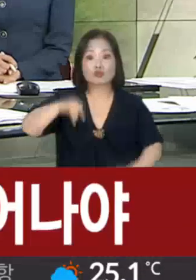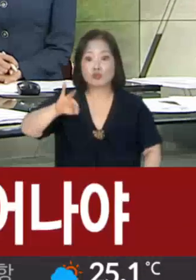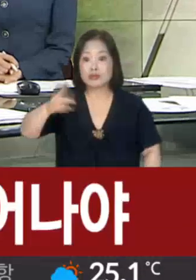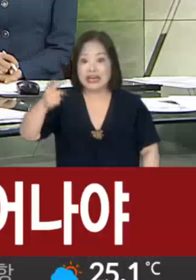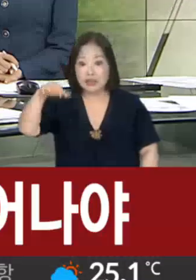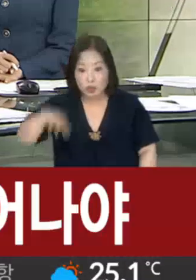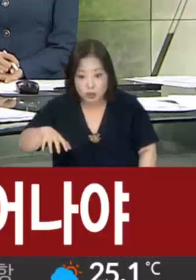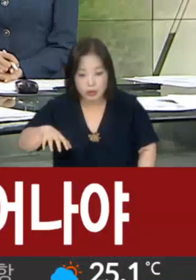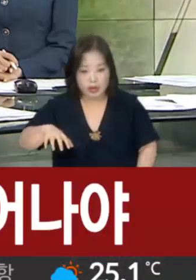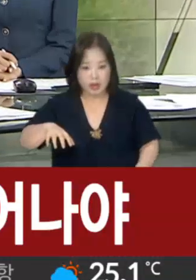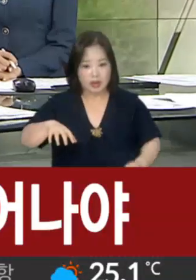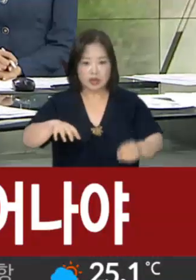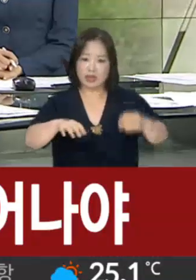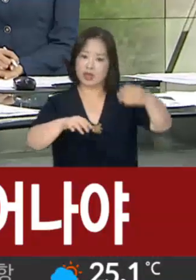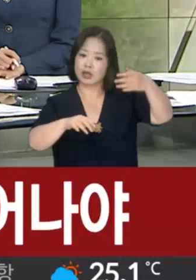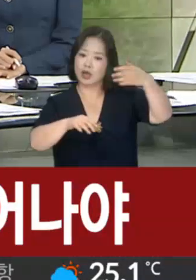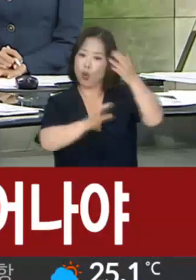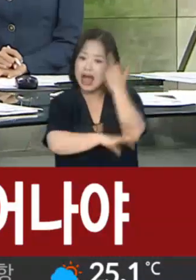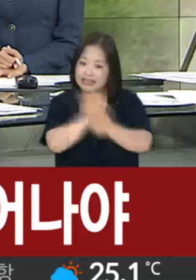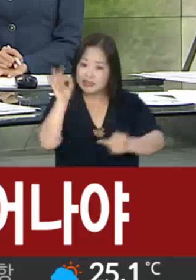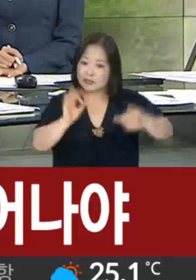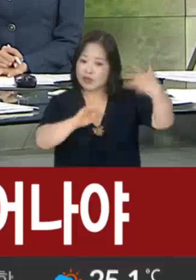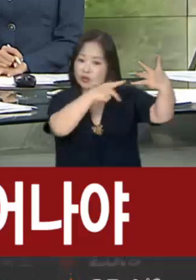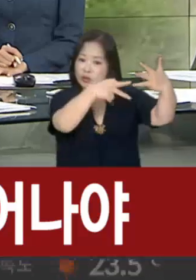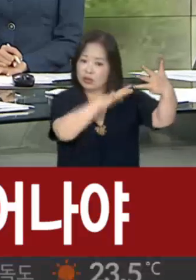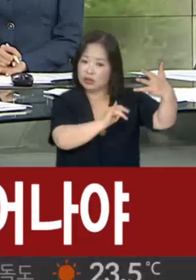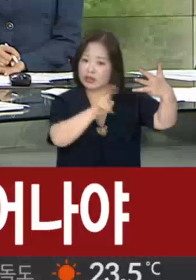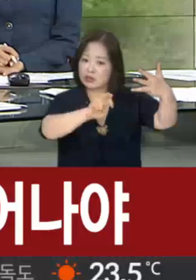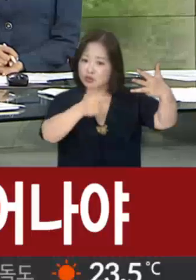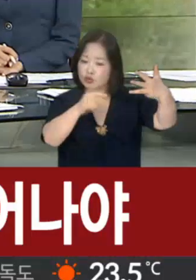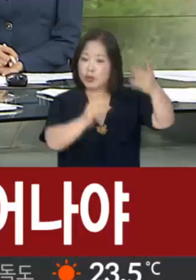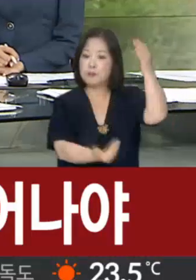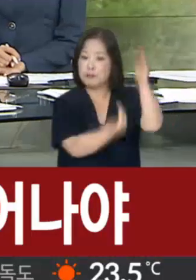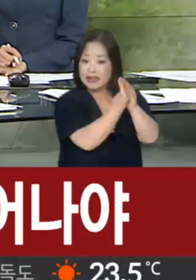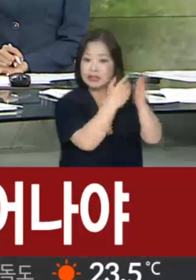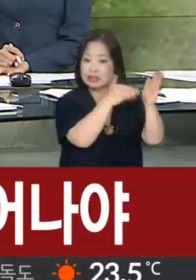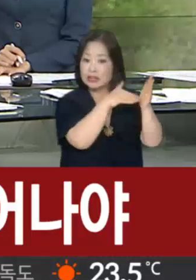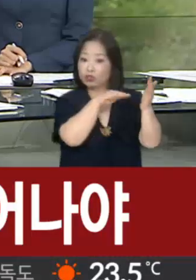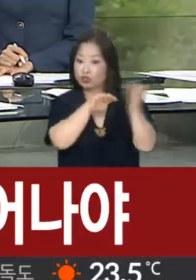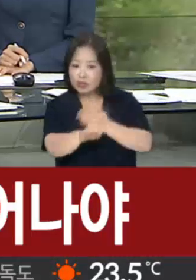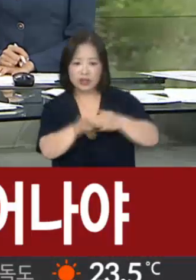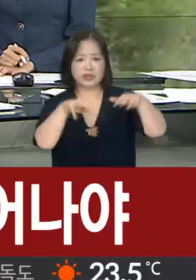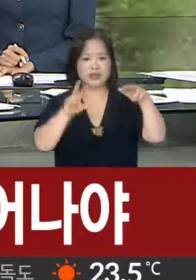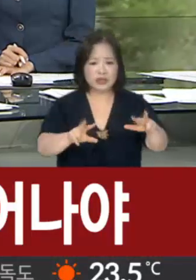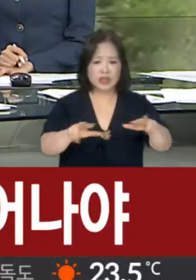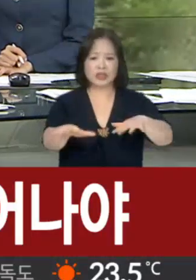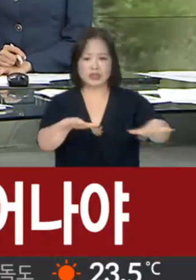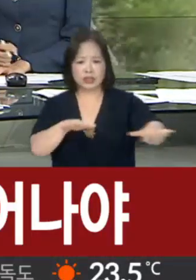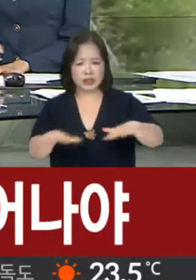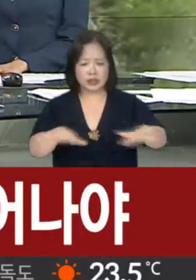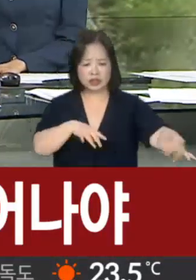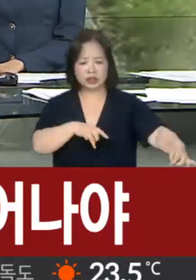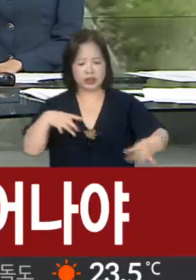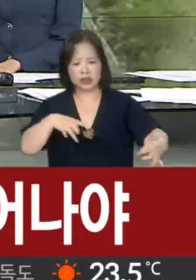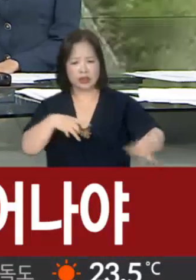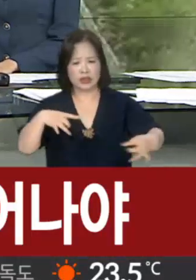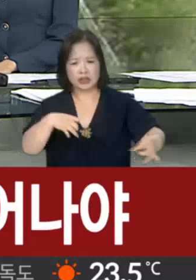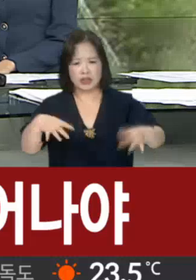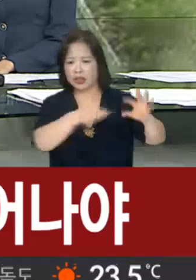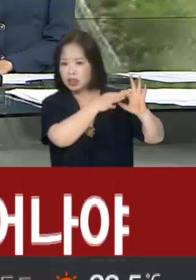26분에 본진이 발생하고 여진이 15번 발생했다. 그중에서 가장 큰 게 3.1 규모가 1시 55분쯤에 오후에